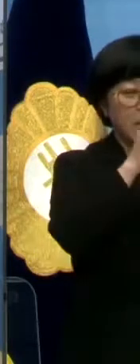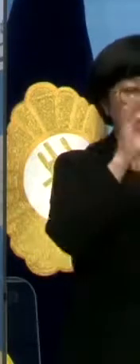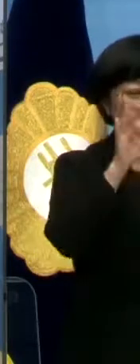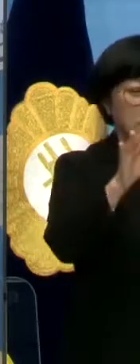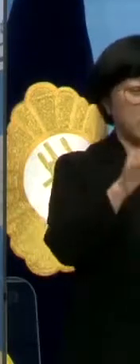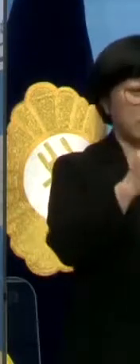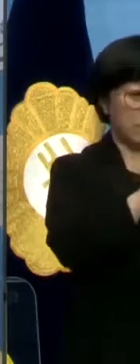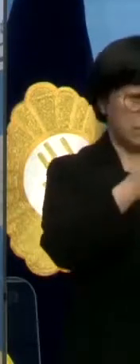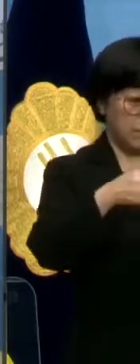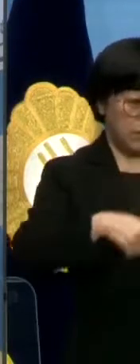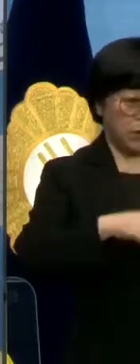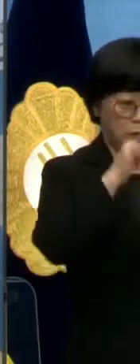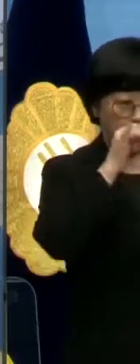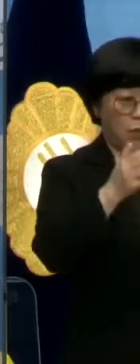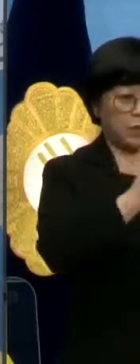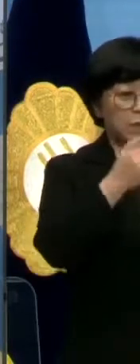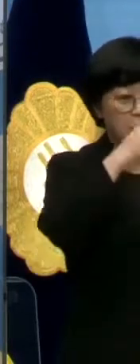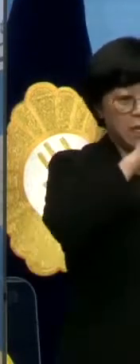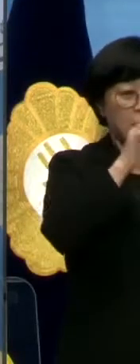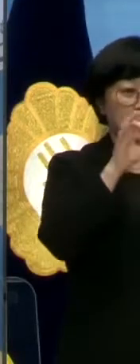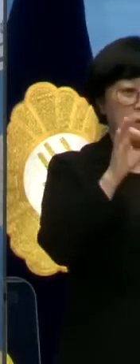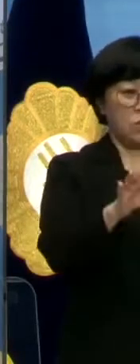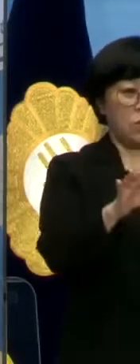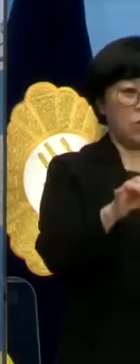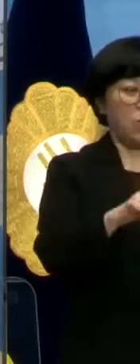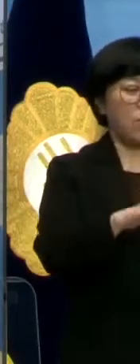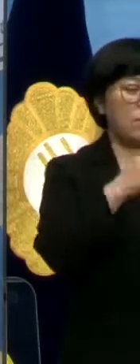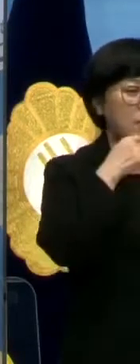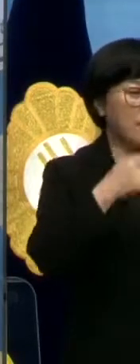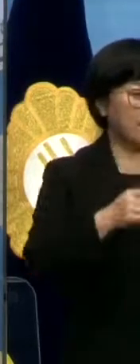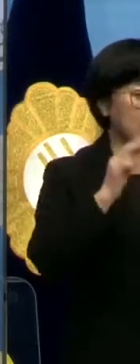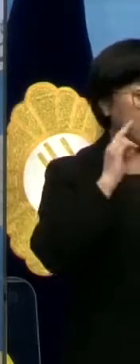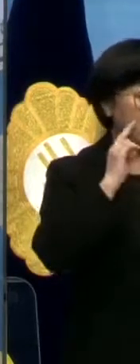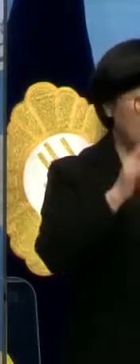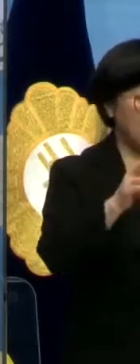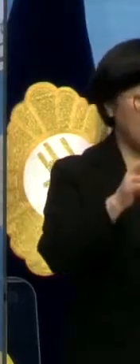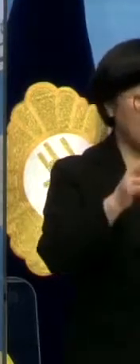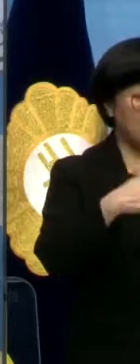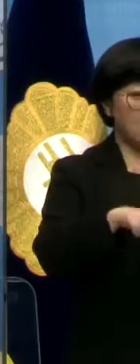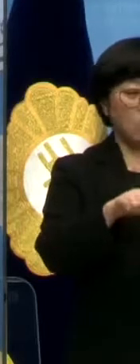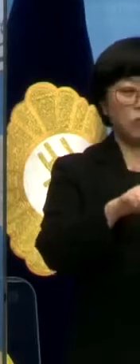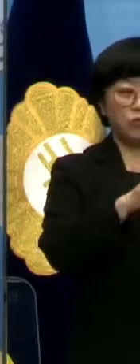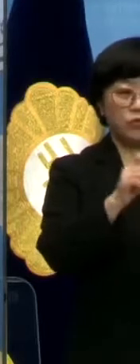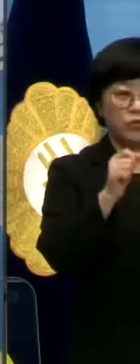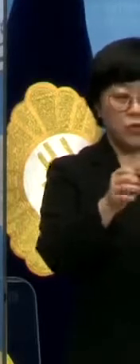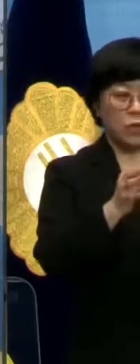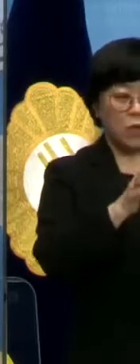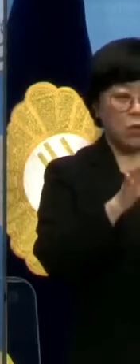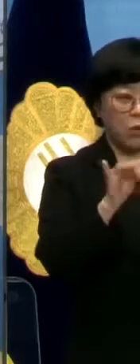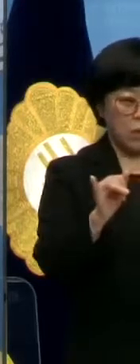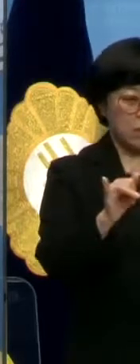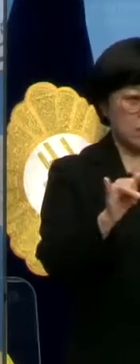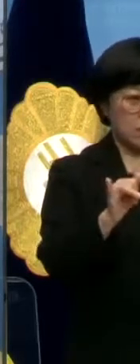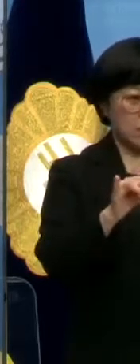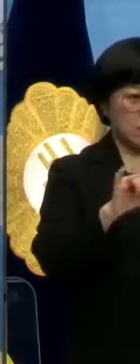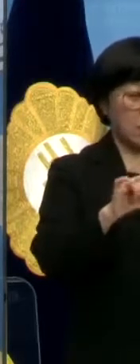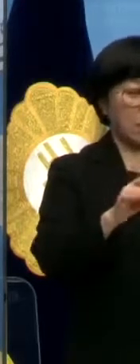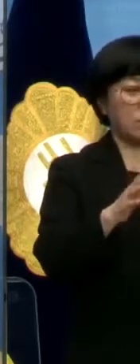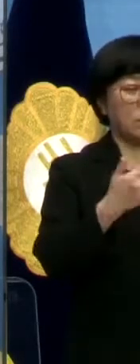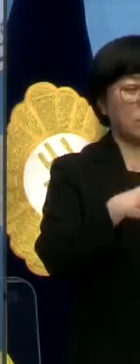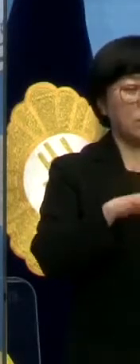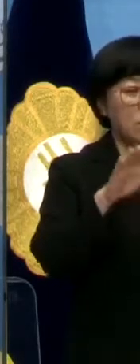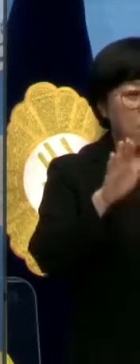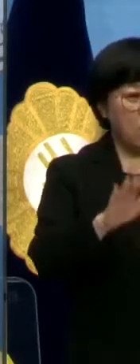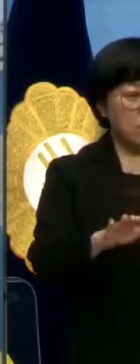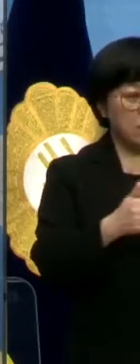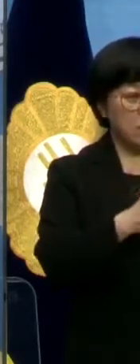만들 수 있고 그 예산으로 피해가 심각한 중소상공인 자영업자에게 현실